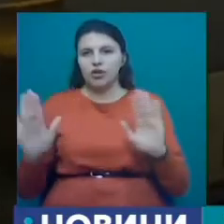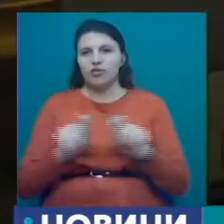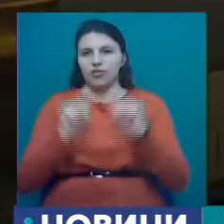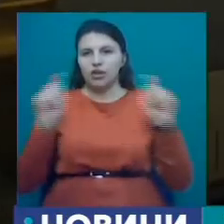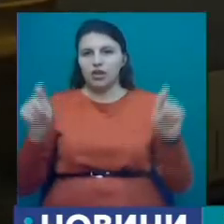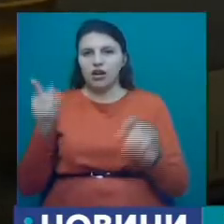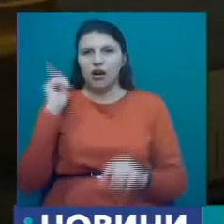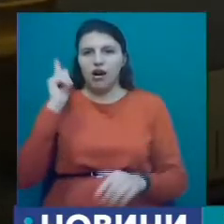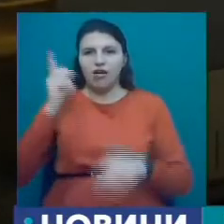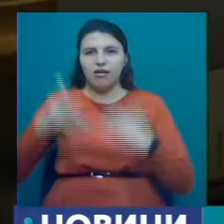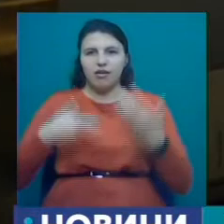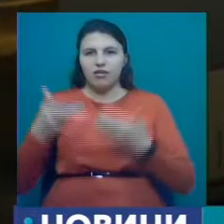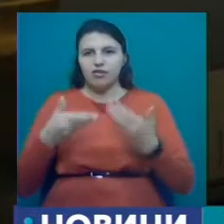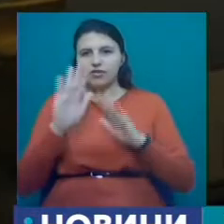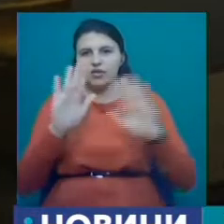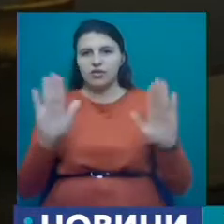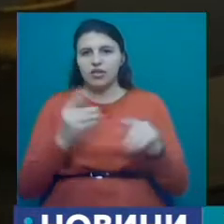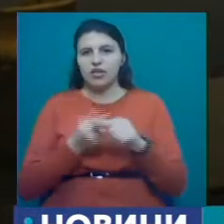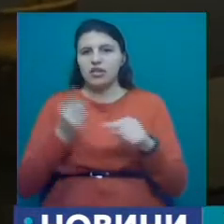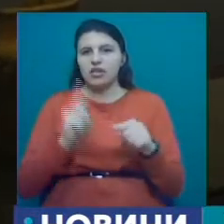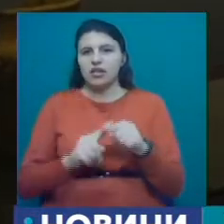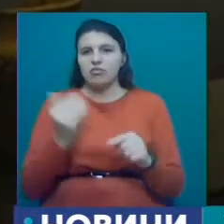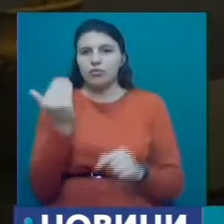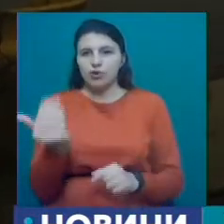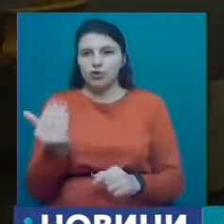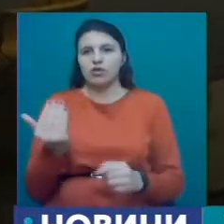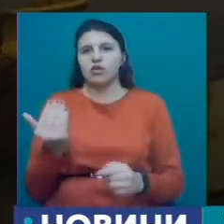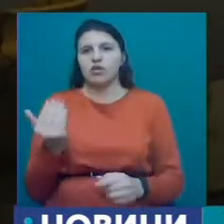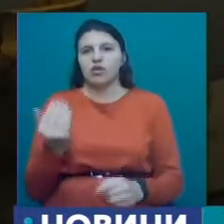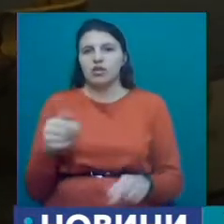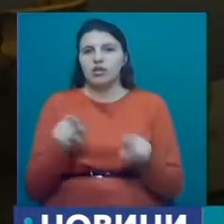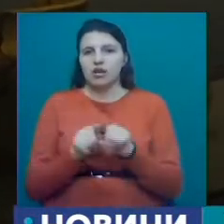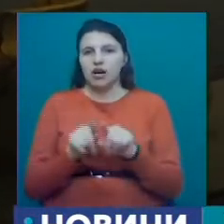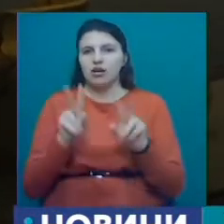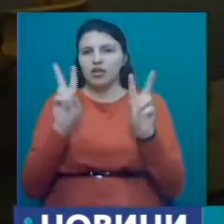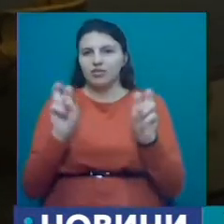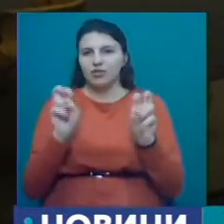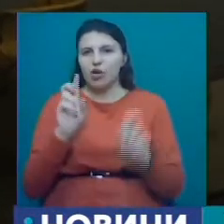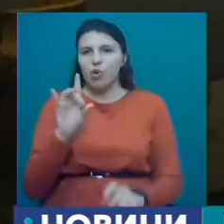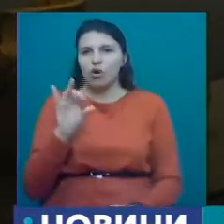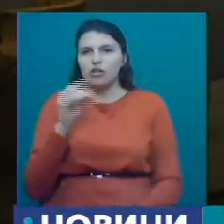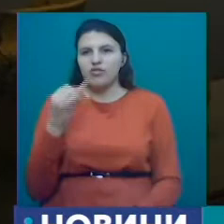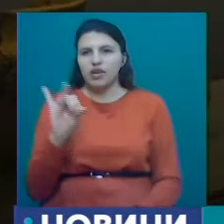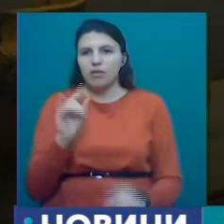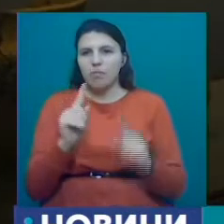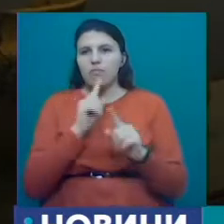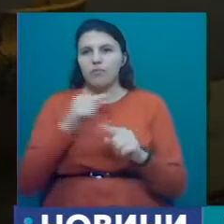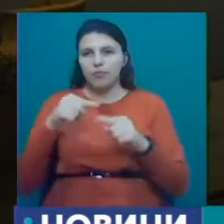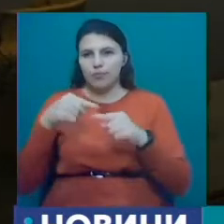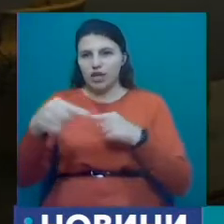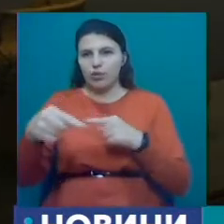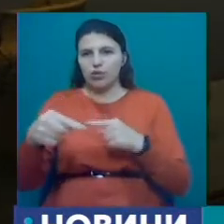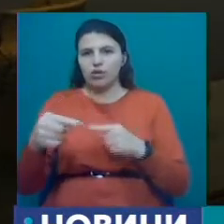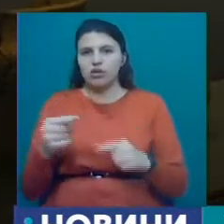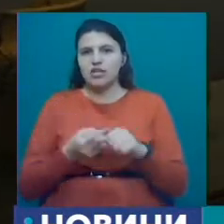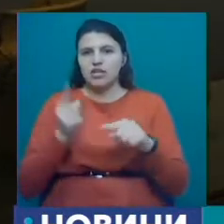в основному речі, які належать до так, званої бронзової доби. За